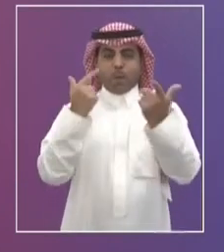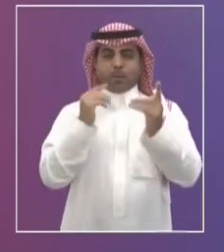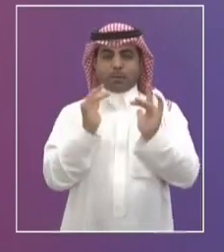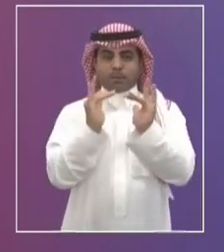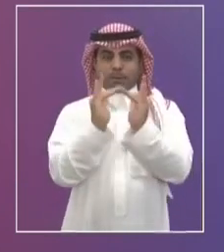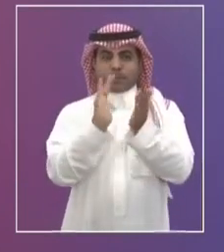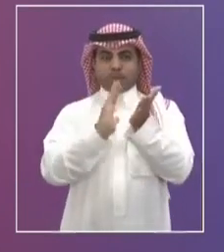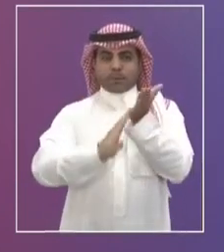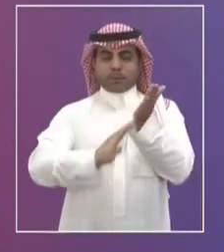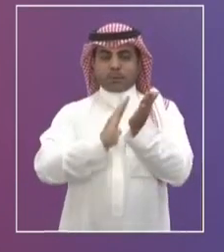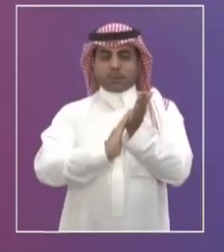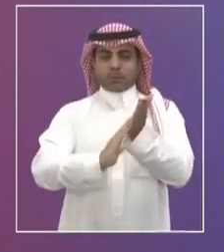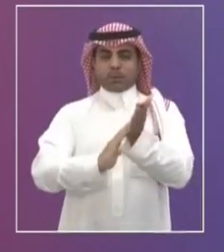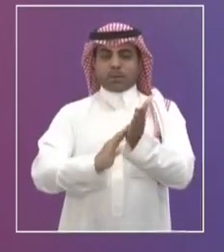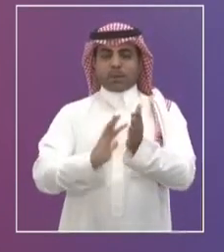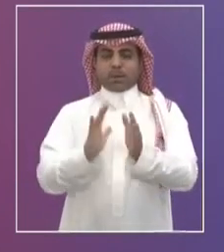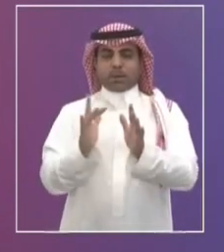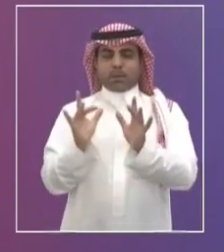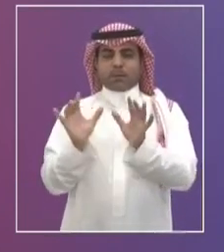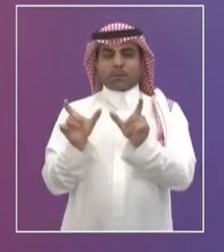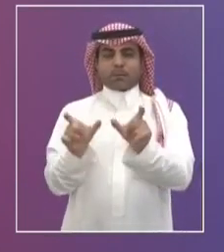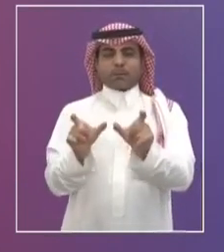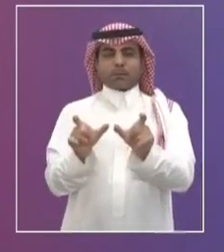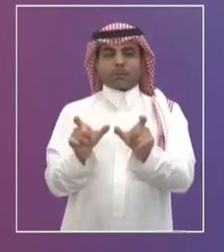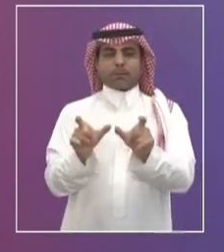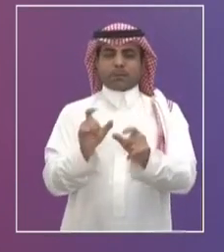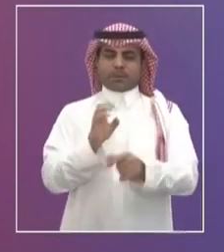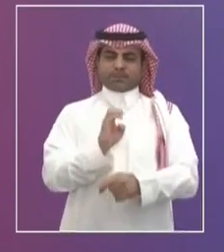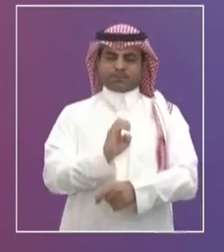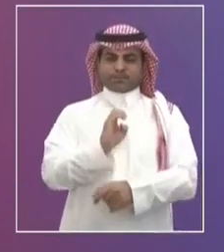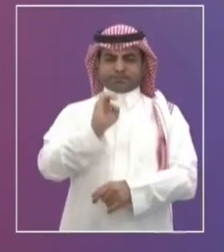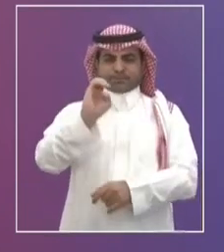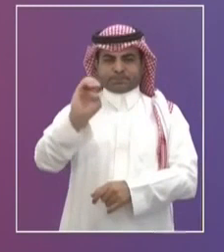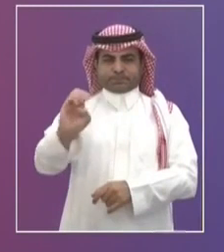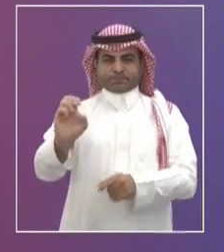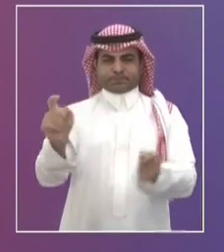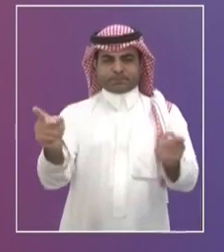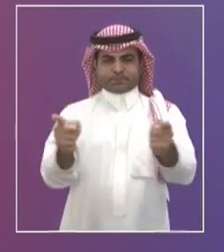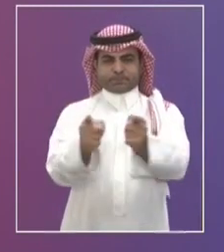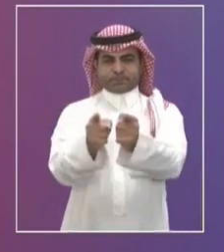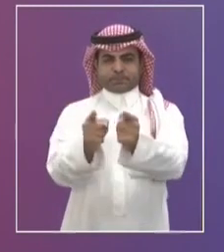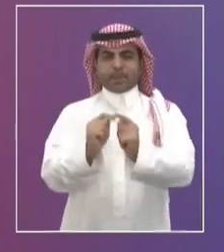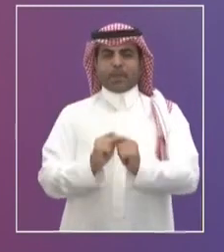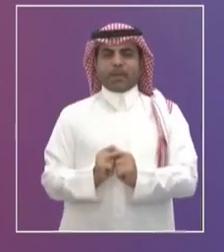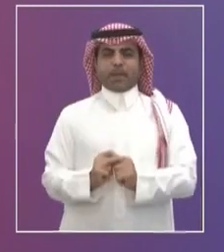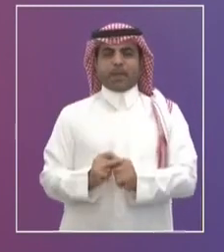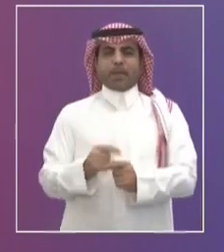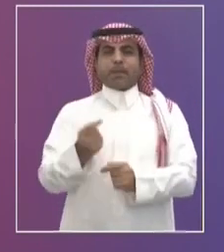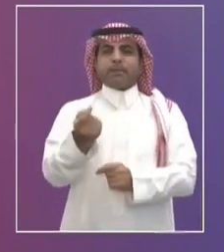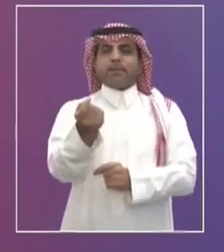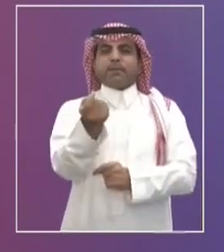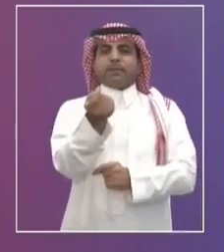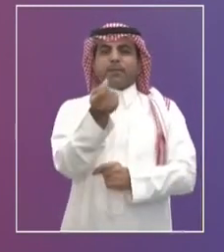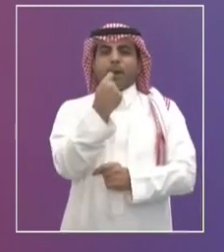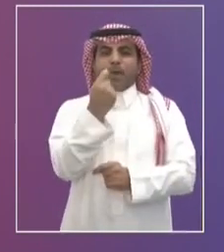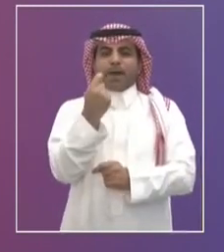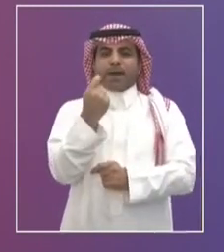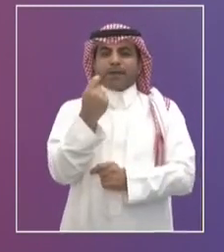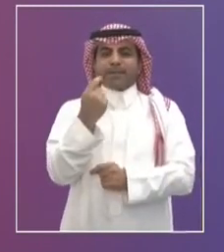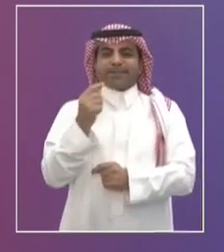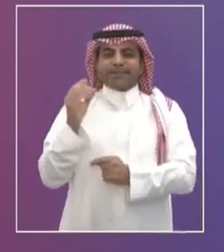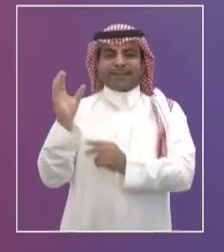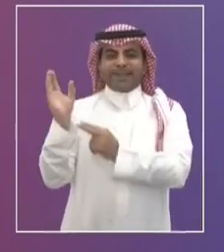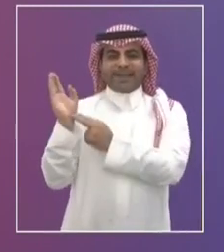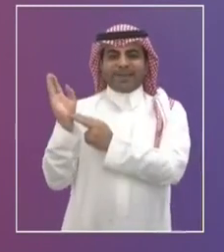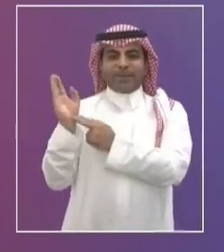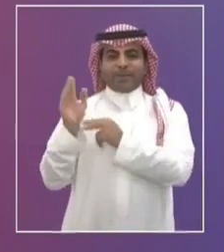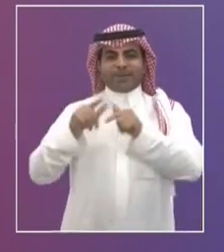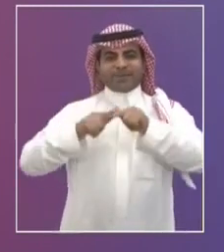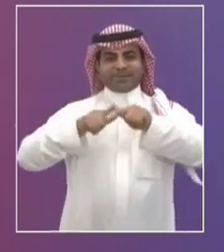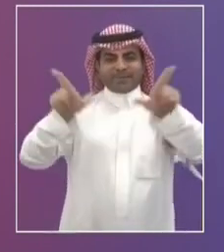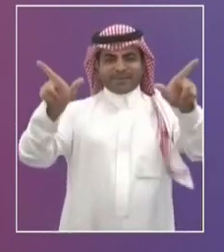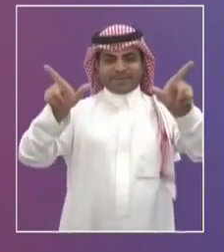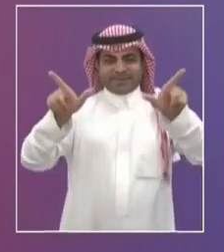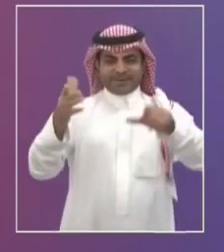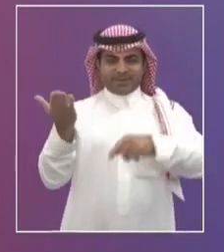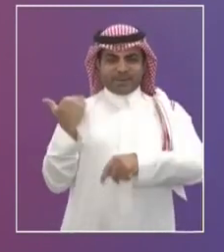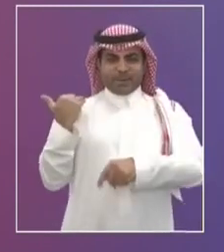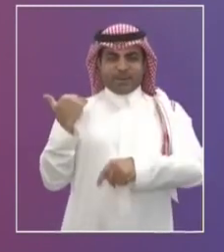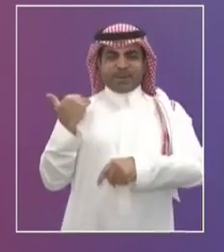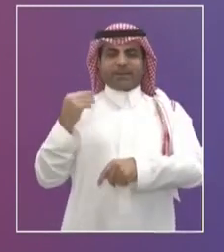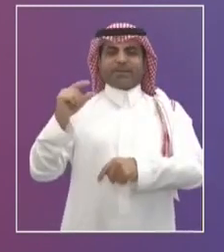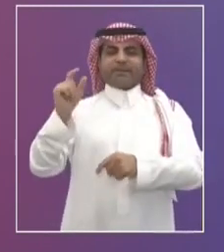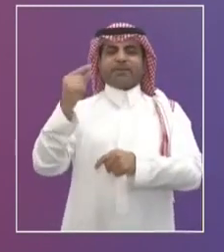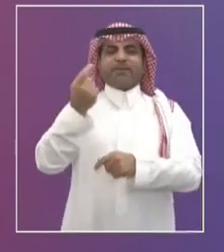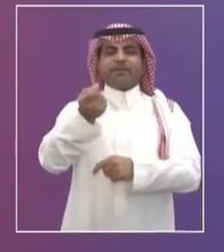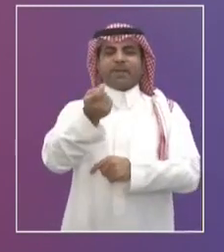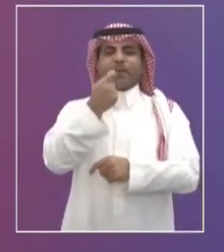استخدامه والبروتوكولات العلاجية؟ الإجابة بإيجاز. هذا الدواء من الأدوية التي تم اعتبارها